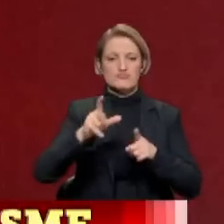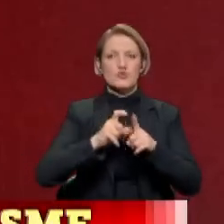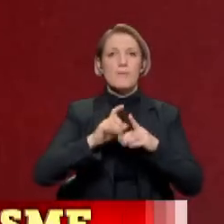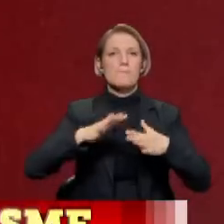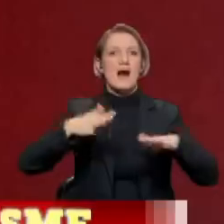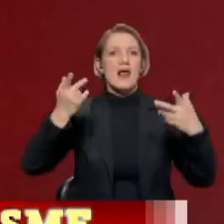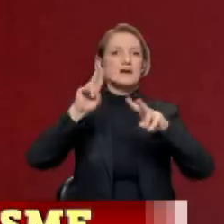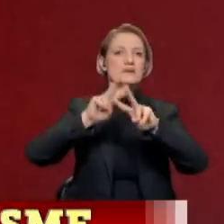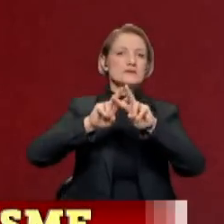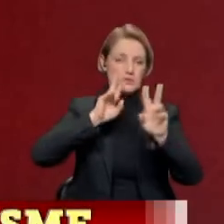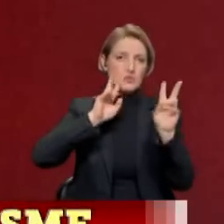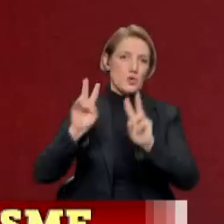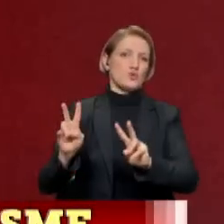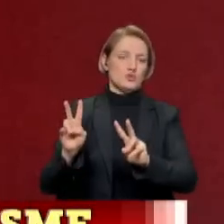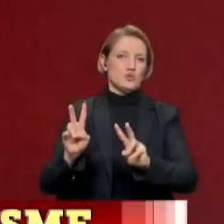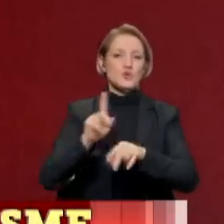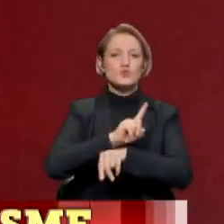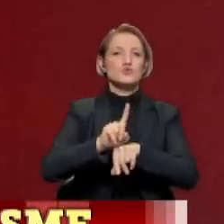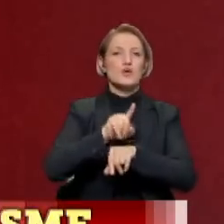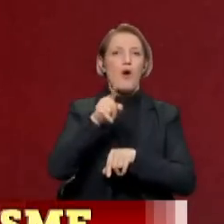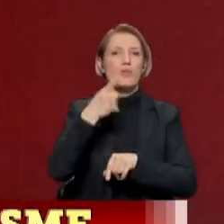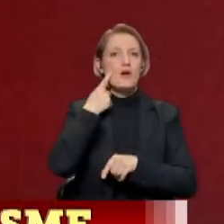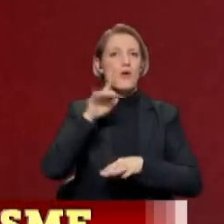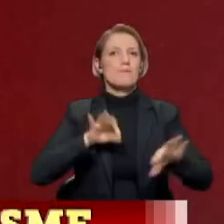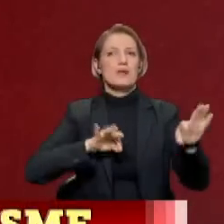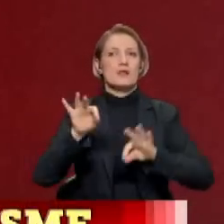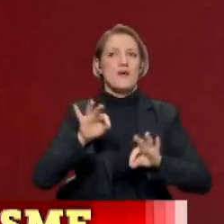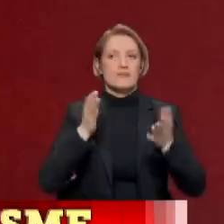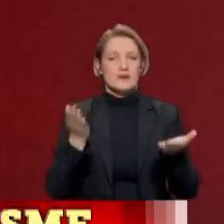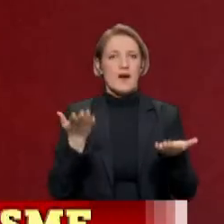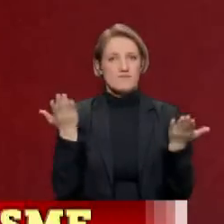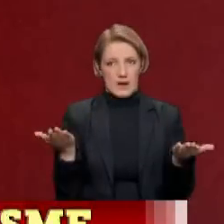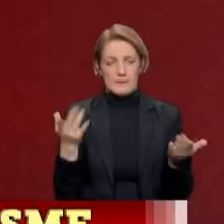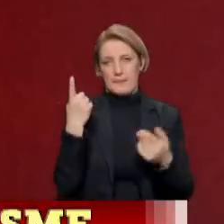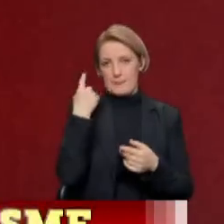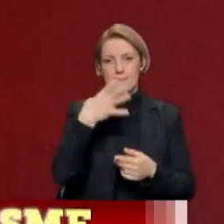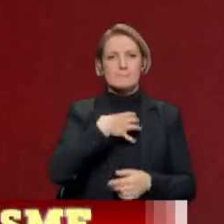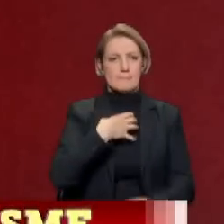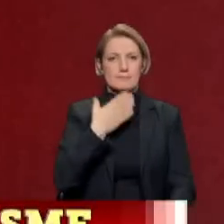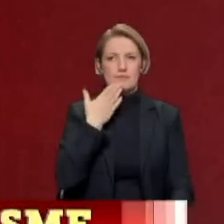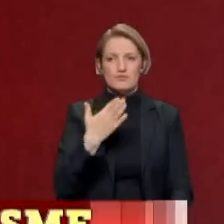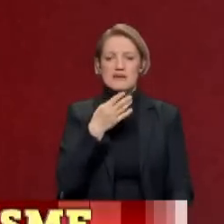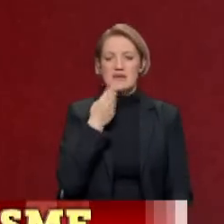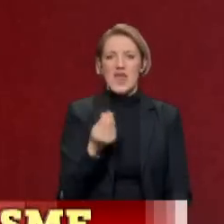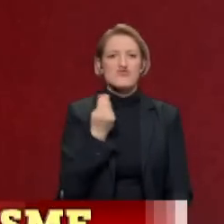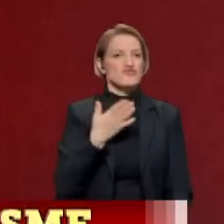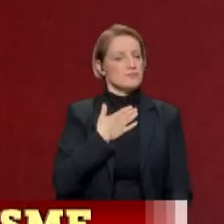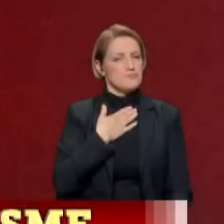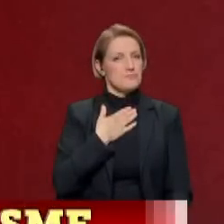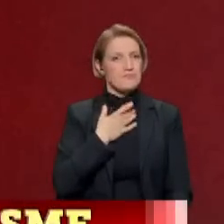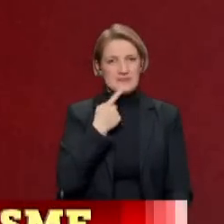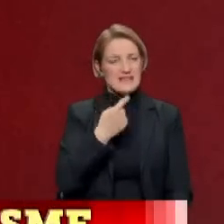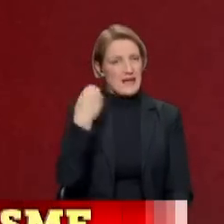parlayan bir yıldızıydı. Bu görüldü ve süreç ona göre dizayn edildi. Fakat dün kendisi de söyledi, yaşım genç, enerjim var